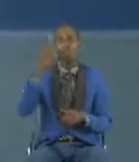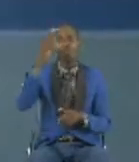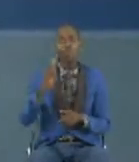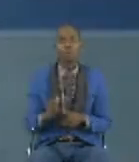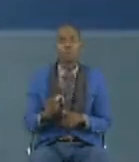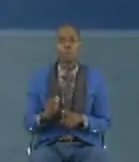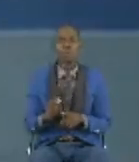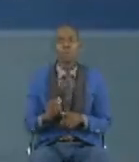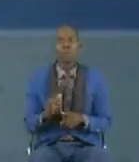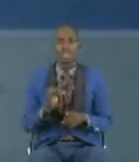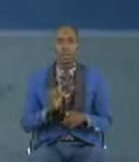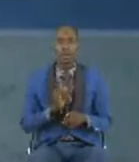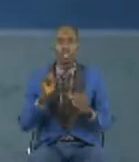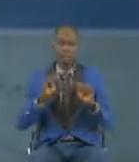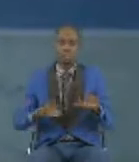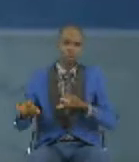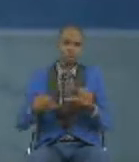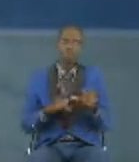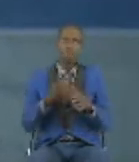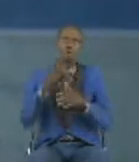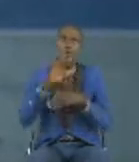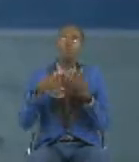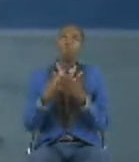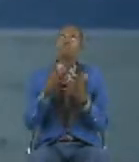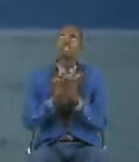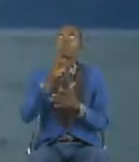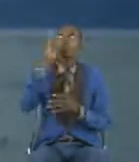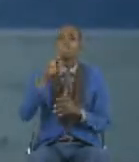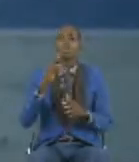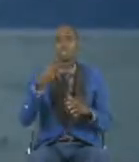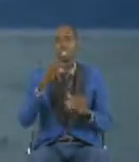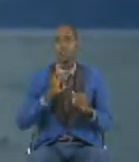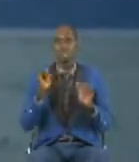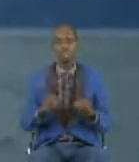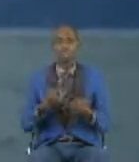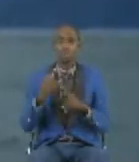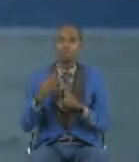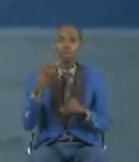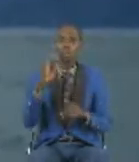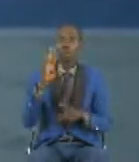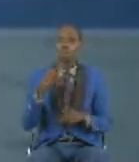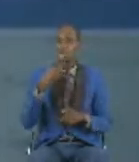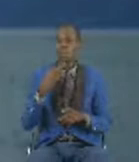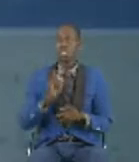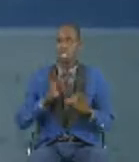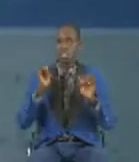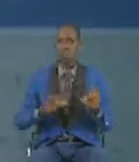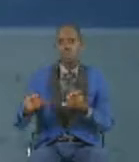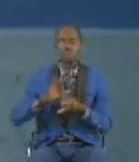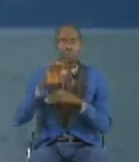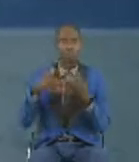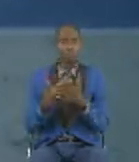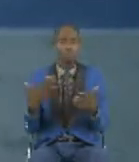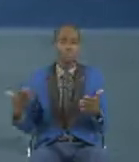Dieu, je peux faire tout ce que Dieu dit que je vais faire. La parole de Dieu, je peux faire tout par Christ qui